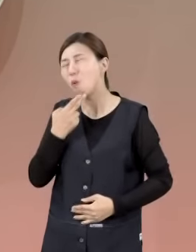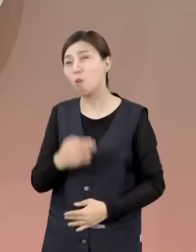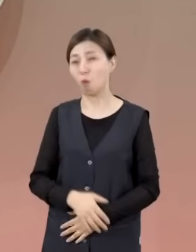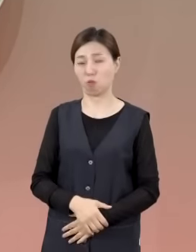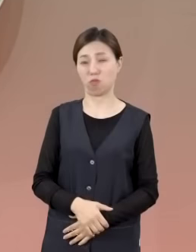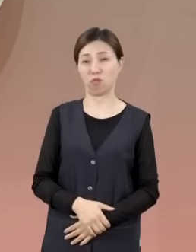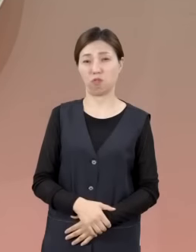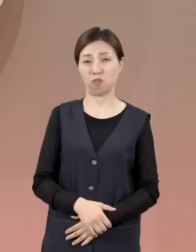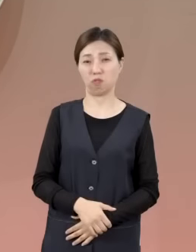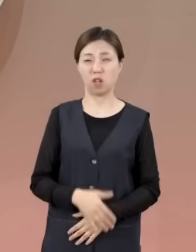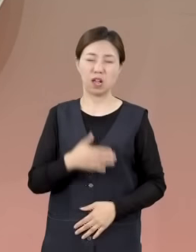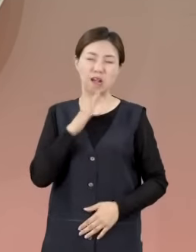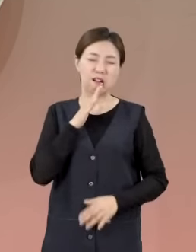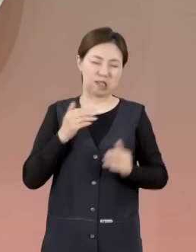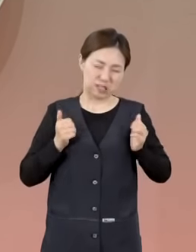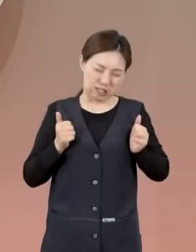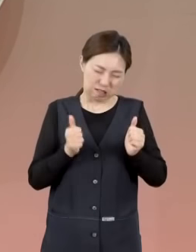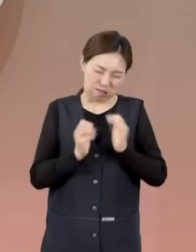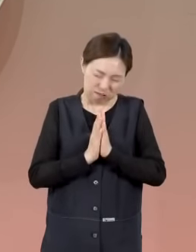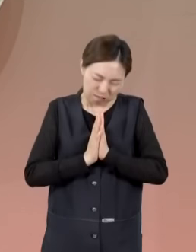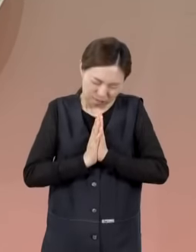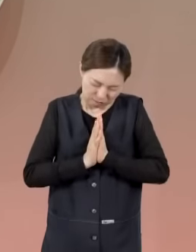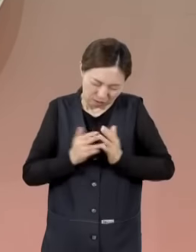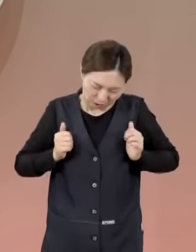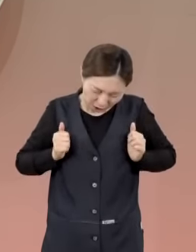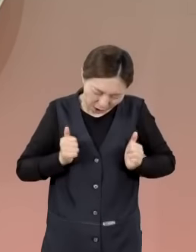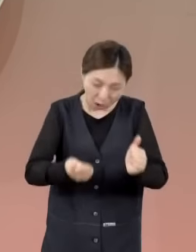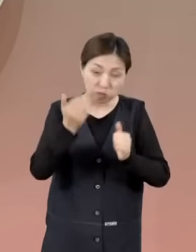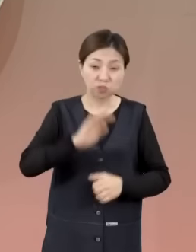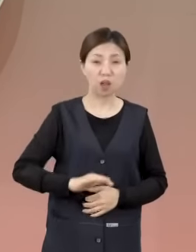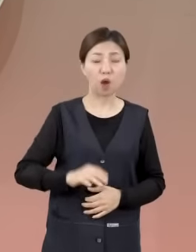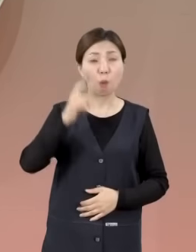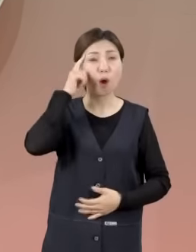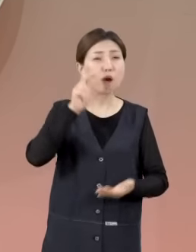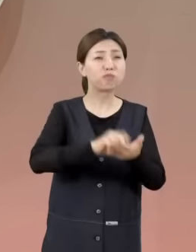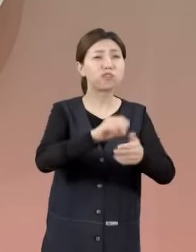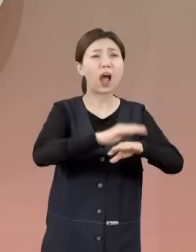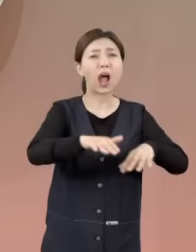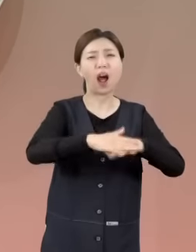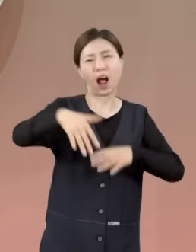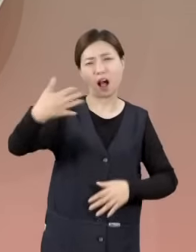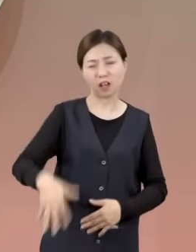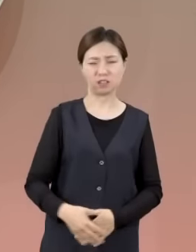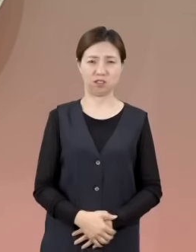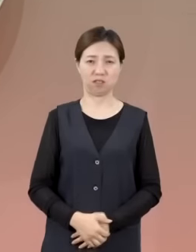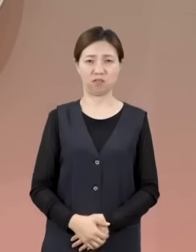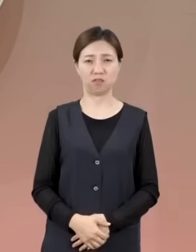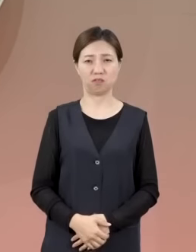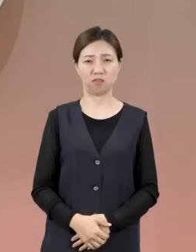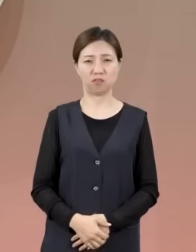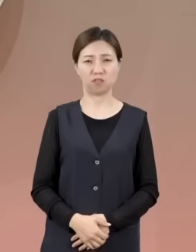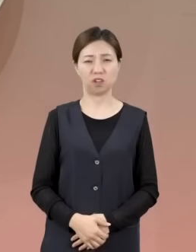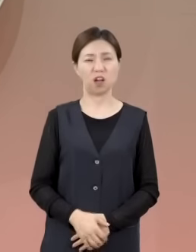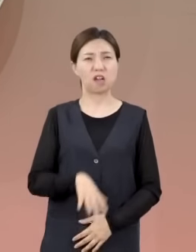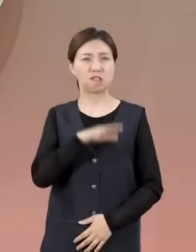주지 않으실까 왜 나는 이렇게 기도하는데 일이 안 풀릴까 그런 망상이 분명히 생길